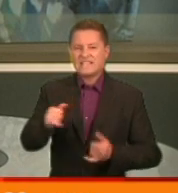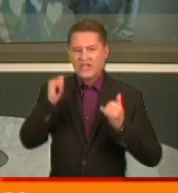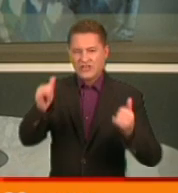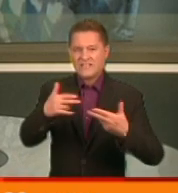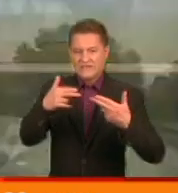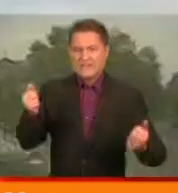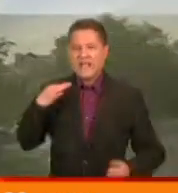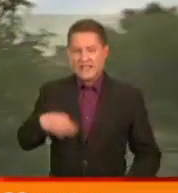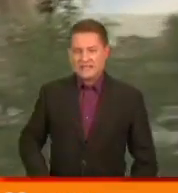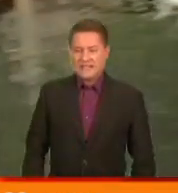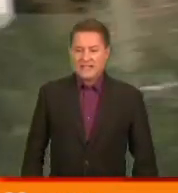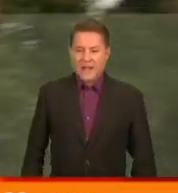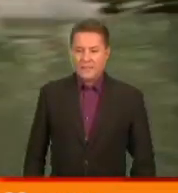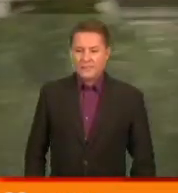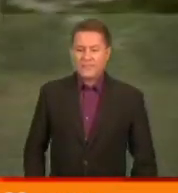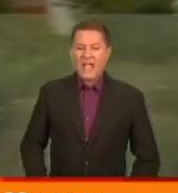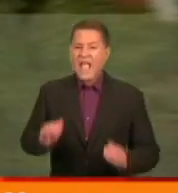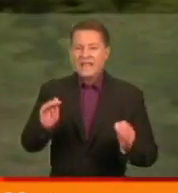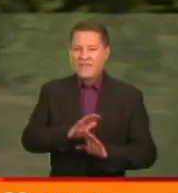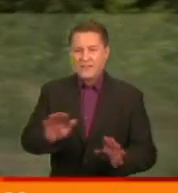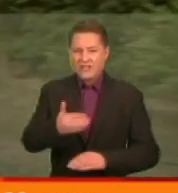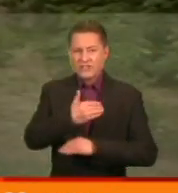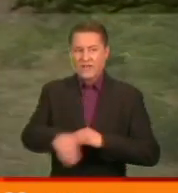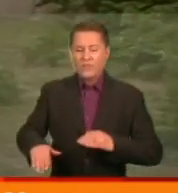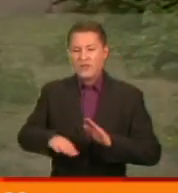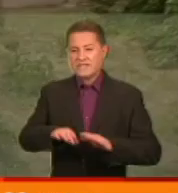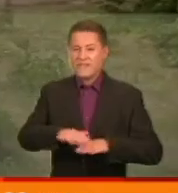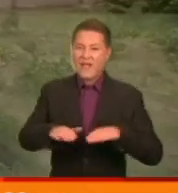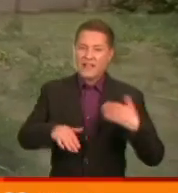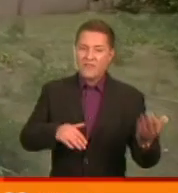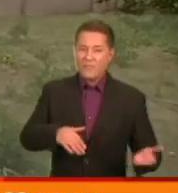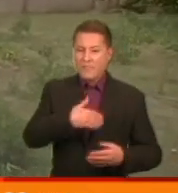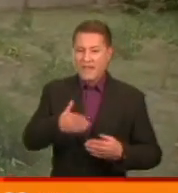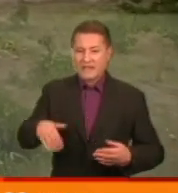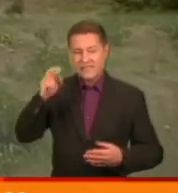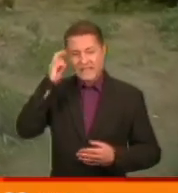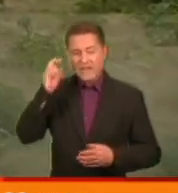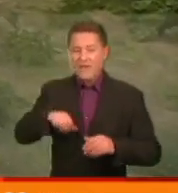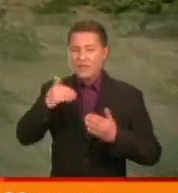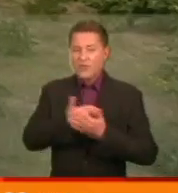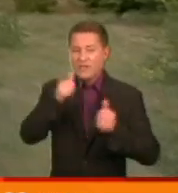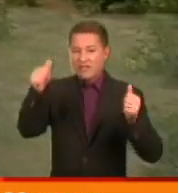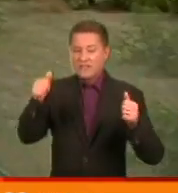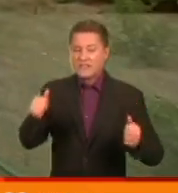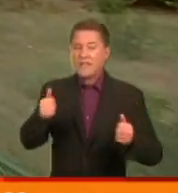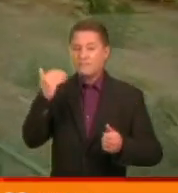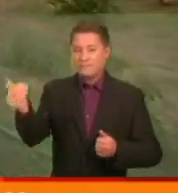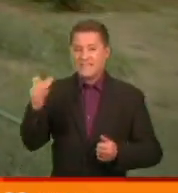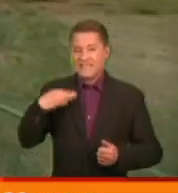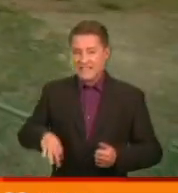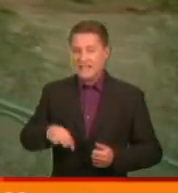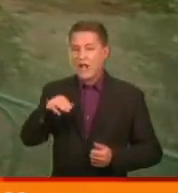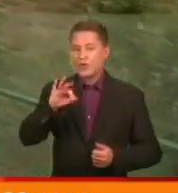детальніше. Невеличка вулиця на лівому березі Києва. Тут нещодавно з'явилися нові таблички, і тепер вона носить ім'я Георгія